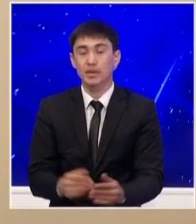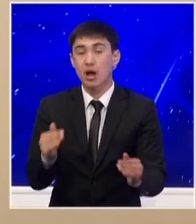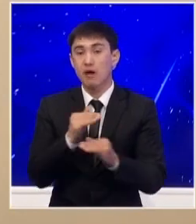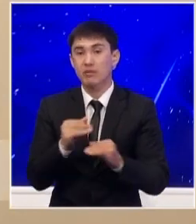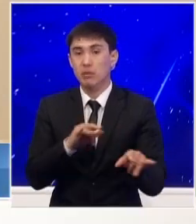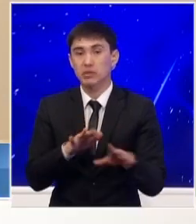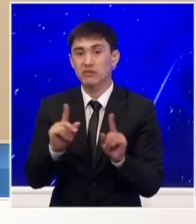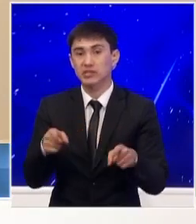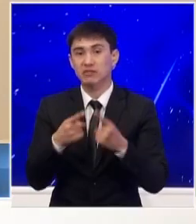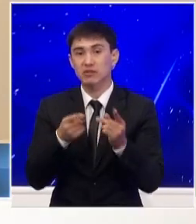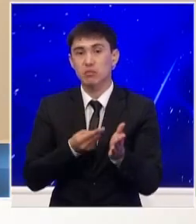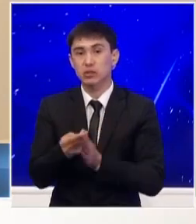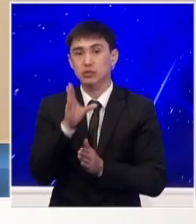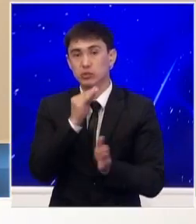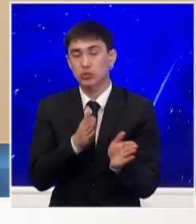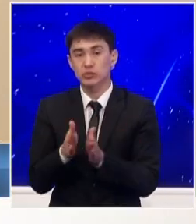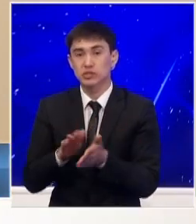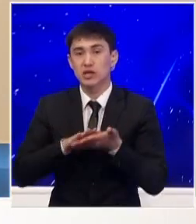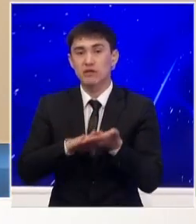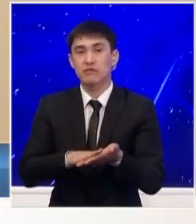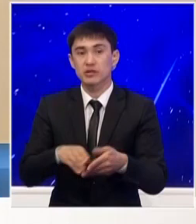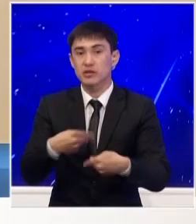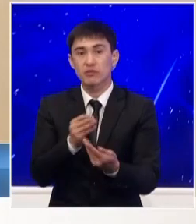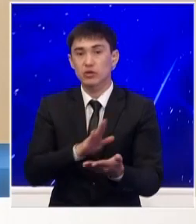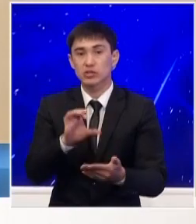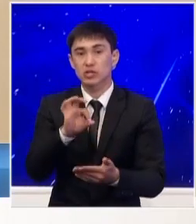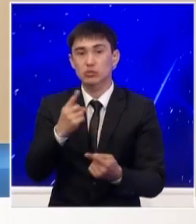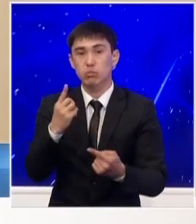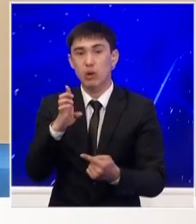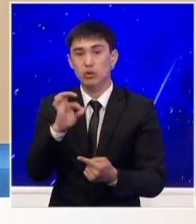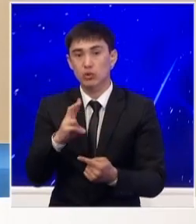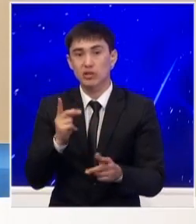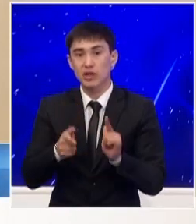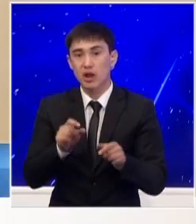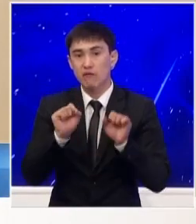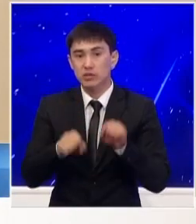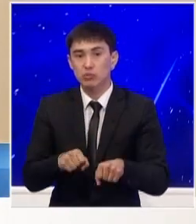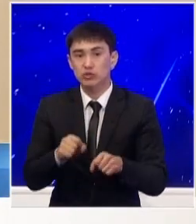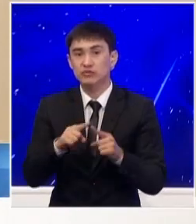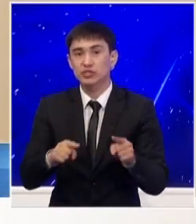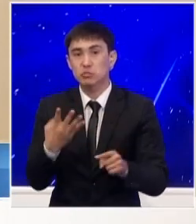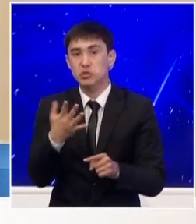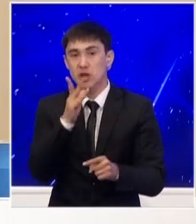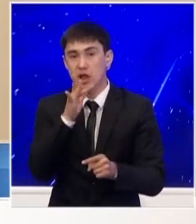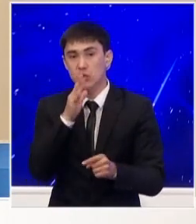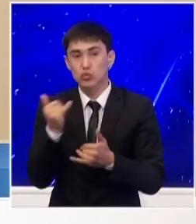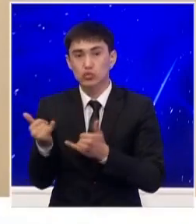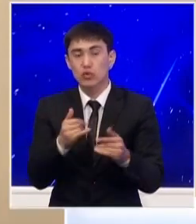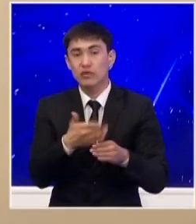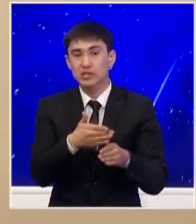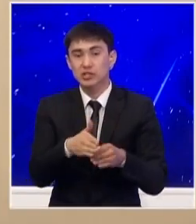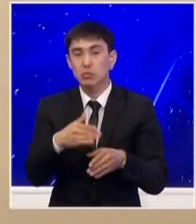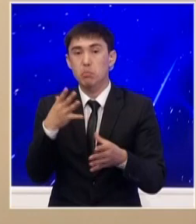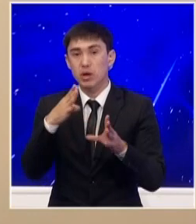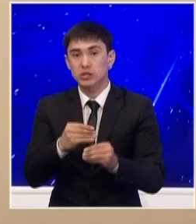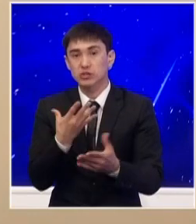Оформляя процедуру восстановления платежеспособности, заявителю не выдается статус банкрот. Это реальная возможность в течение 5 лет на условиях рассрочки погасить